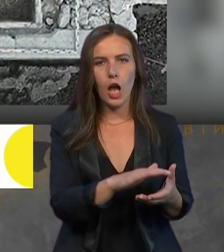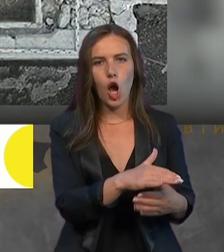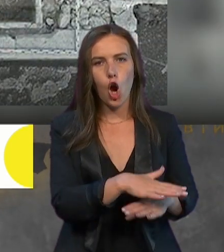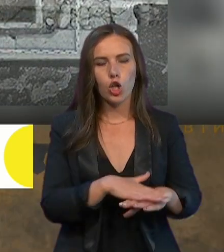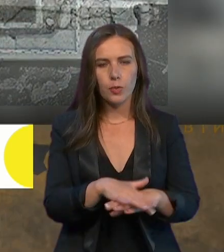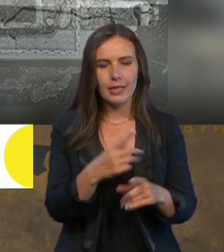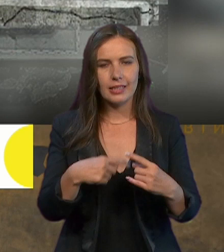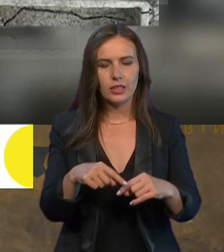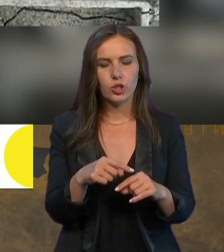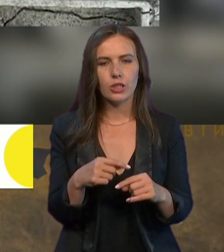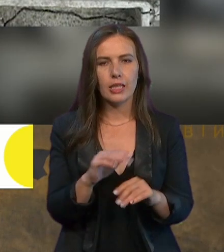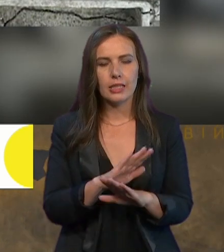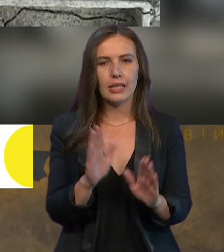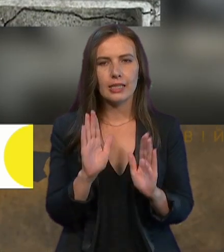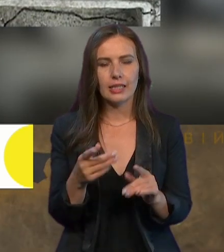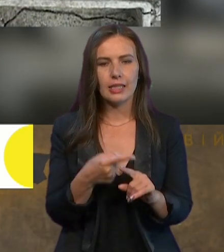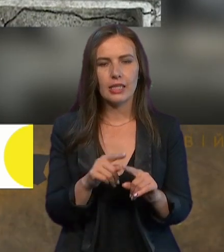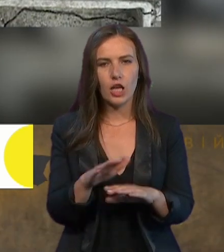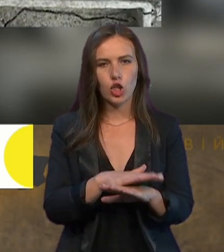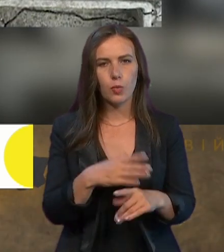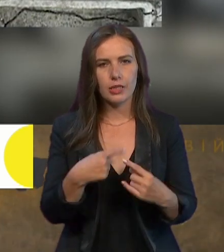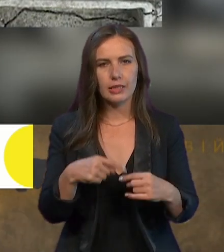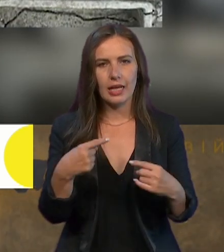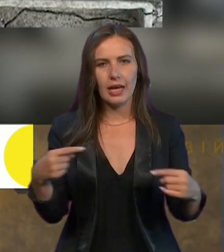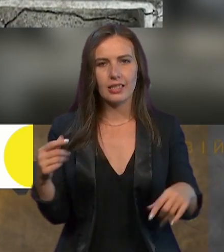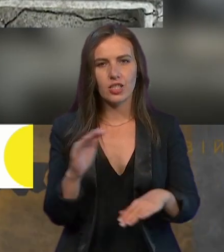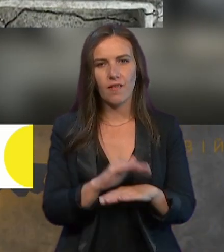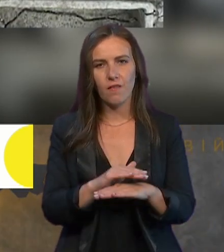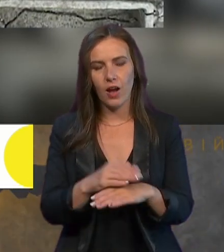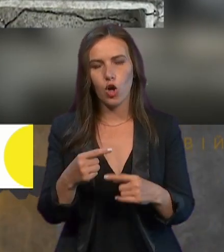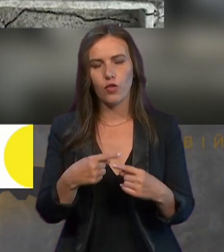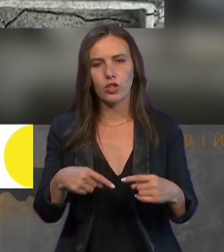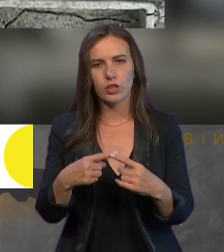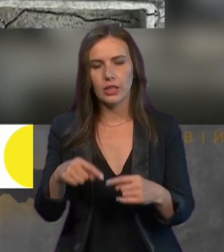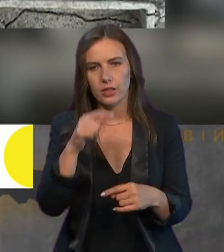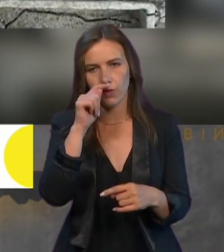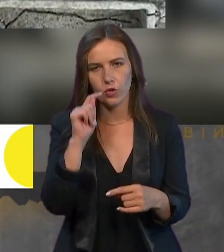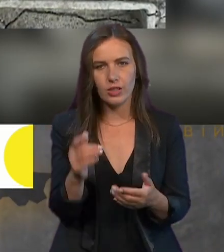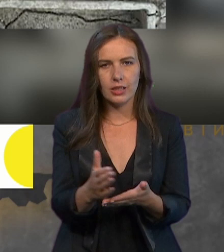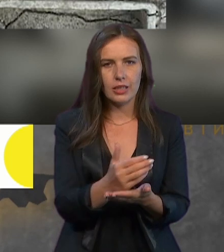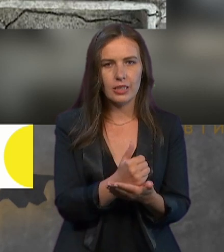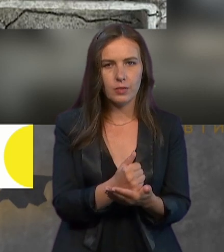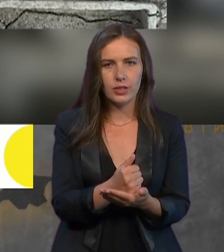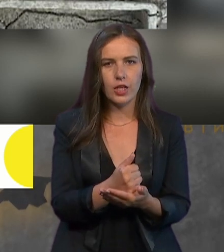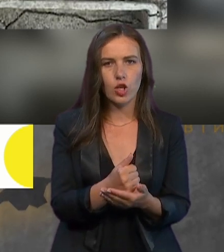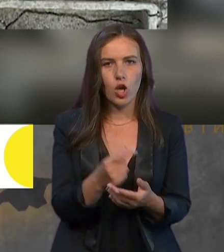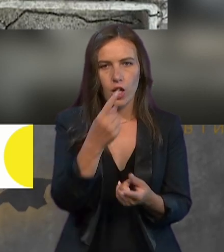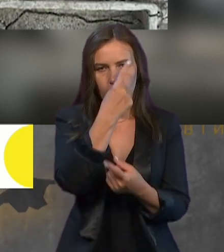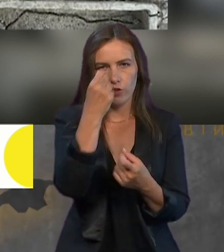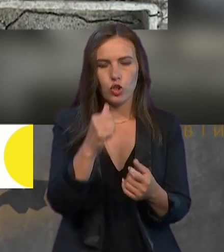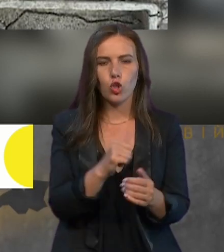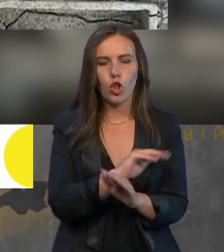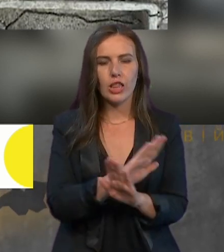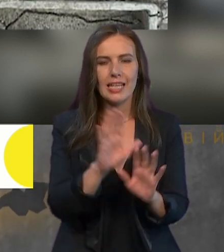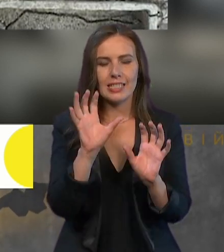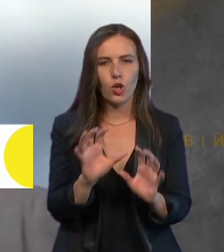тільки ця громадська організація, а інші фахові організації в Україні збирають інформацію щодо цих незаконних розкопок, тому що вони